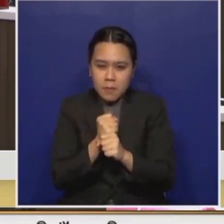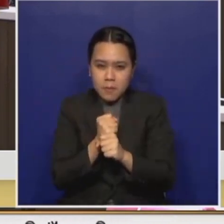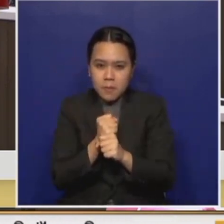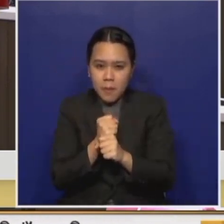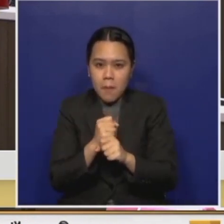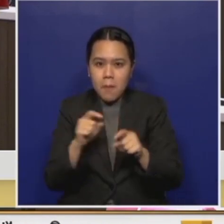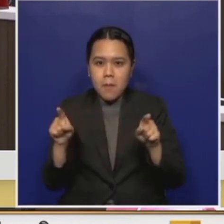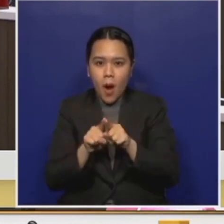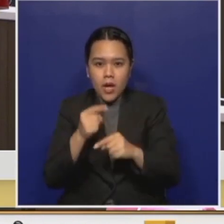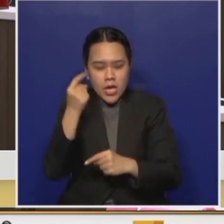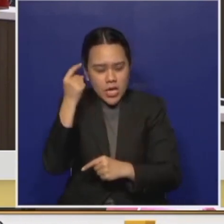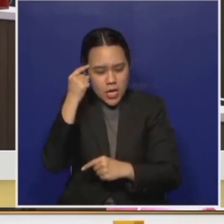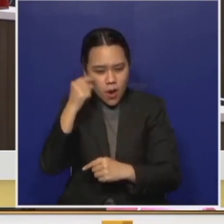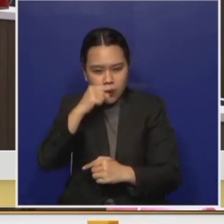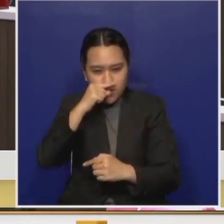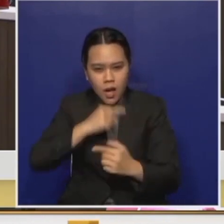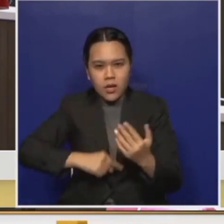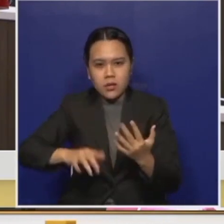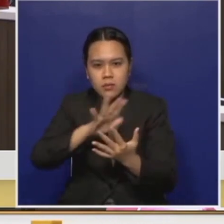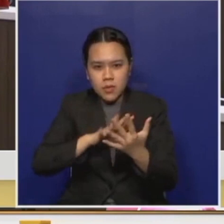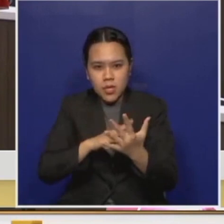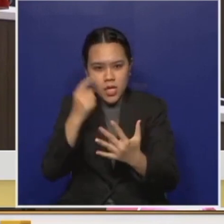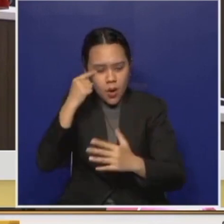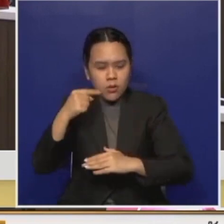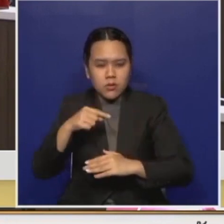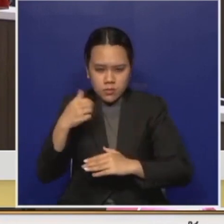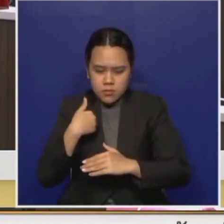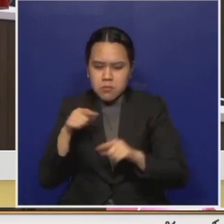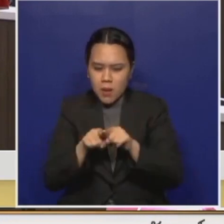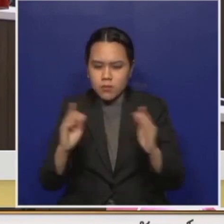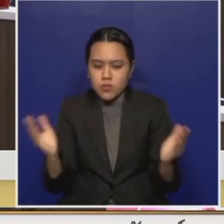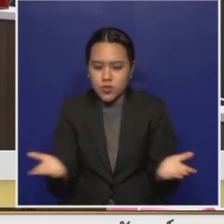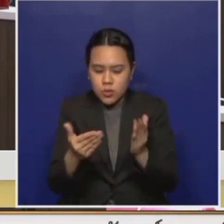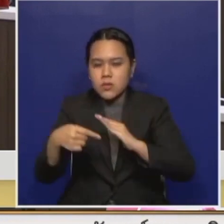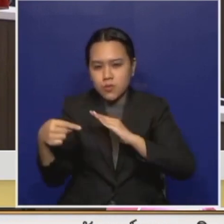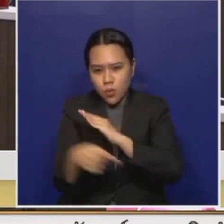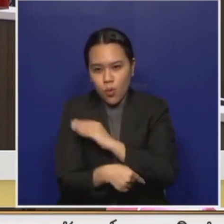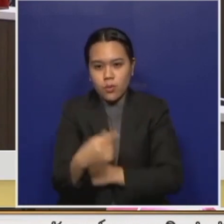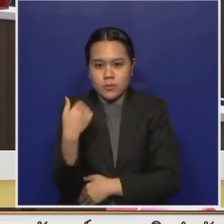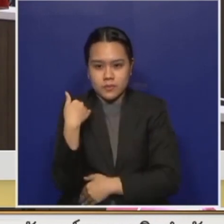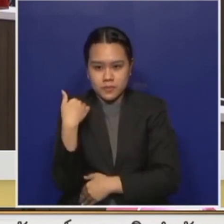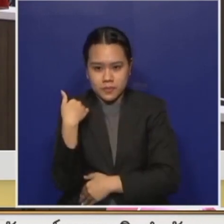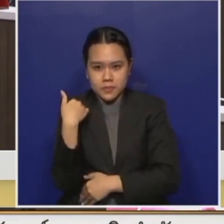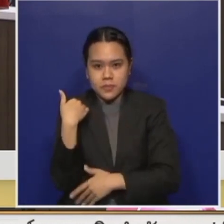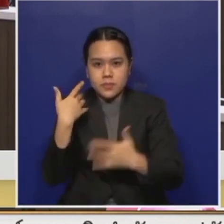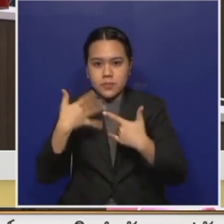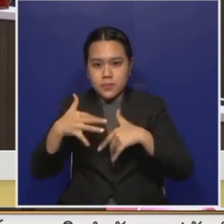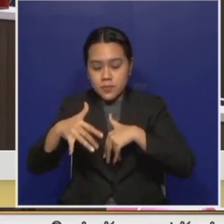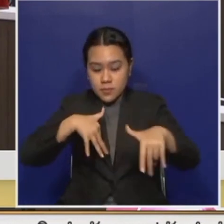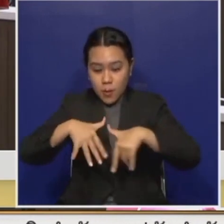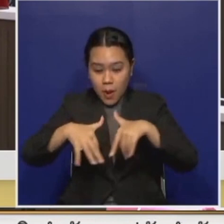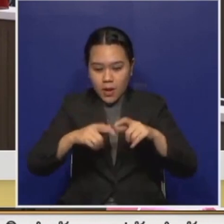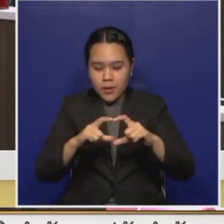ไม่ควรเกิดขในสธธรคอการโกงส่เสรอไมมการโกงออนไลน์ชาวบ้านมีบัด